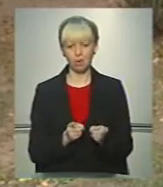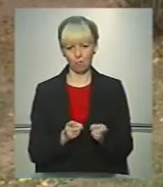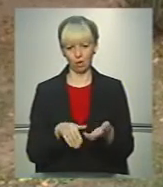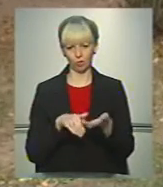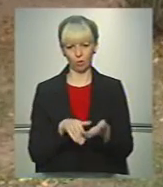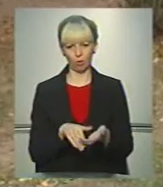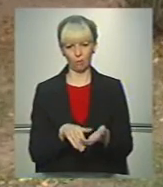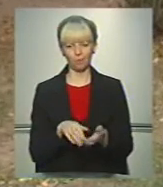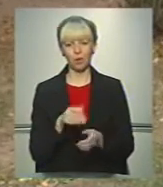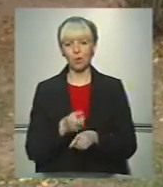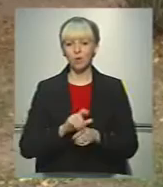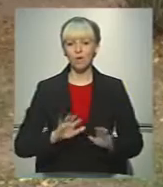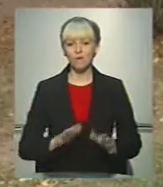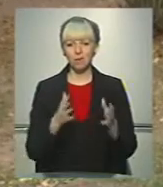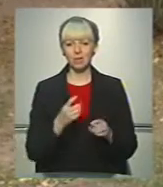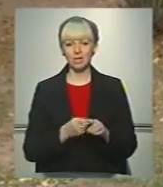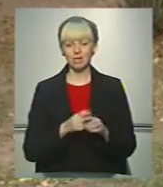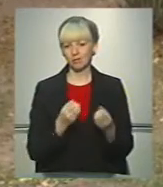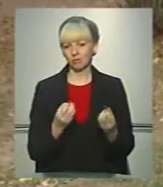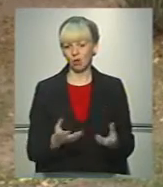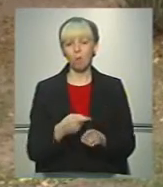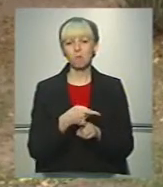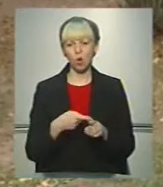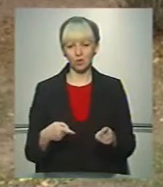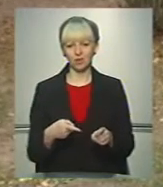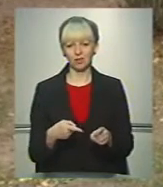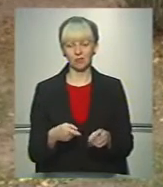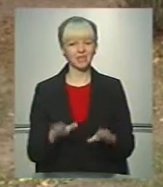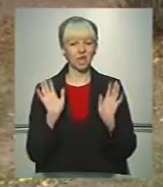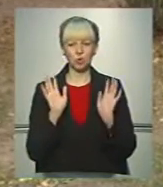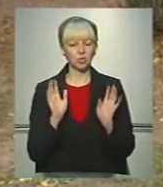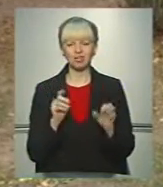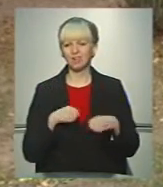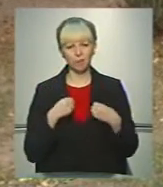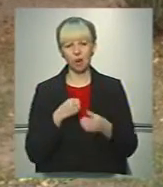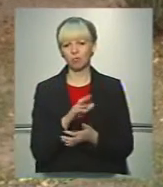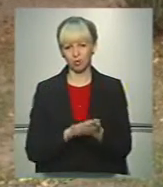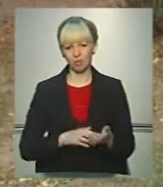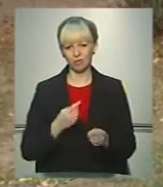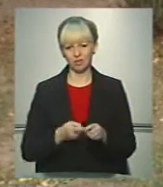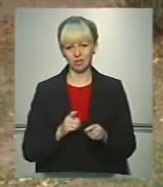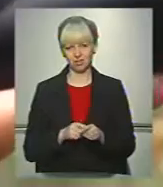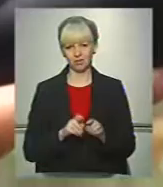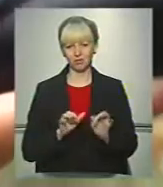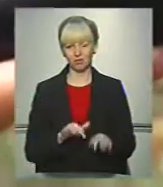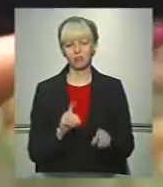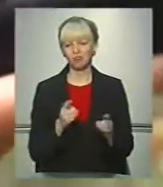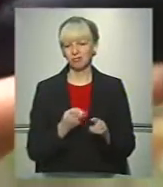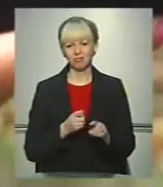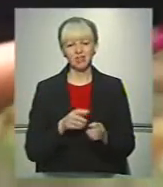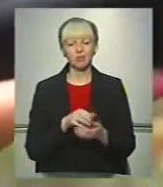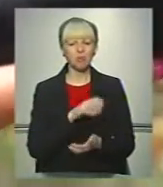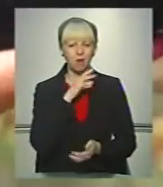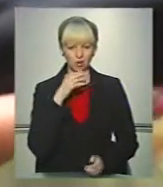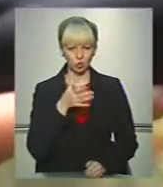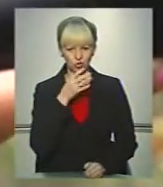допомогу. В більшості випадків це просто половини здаються і навіть не намагаються продовжити цей рух, тому що це займає